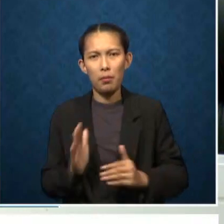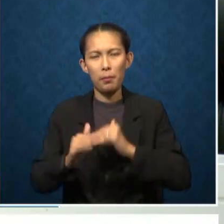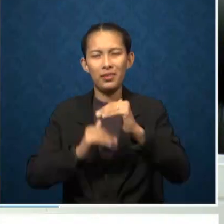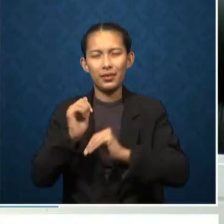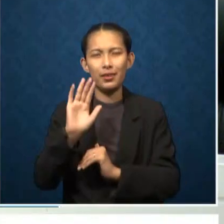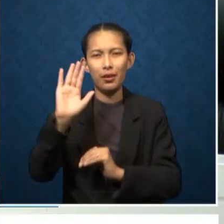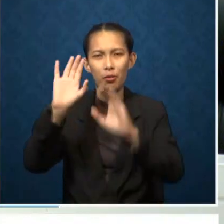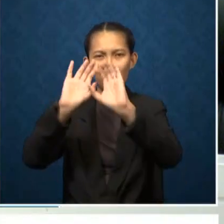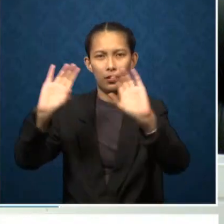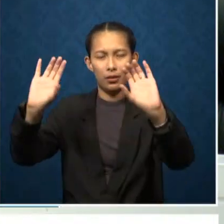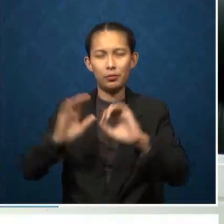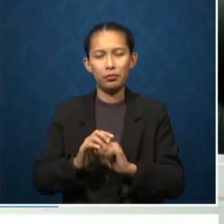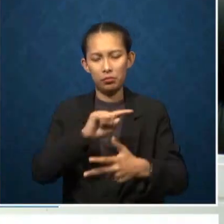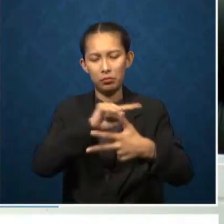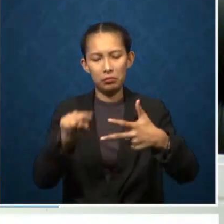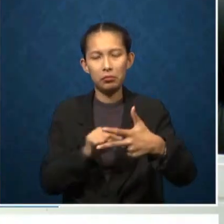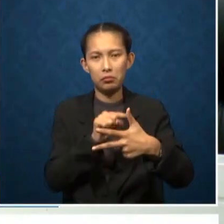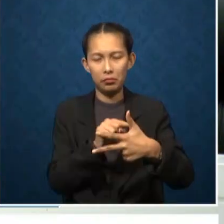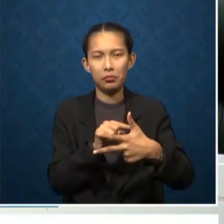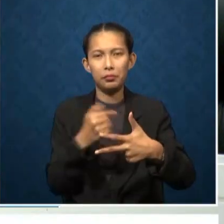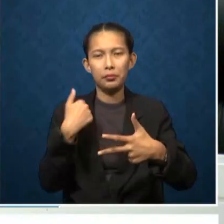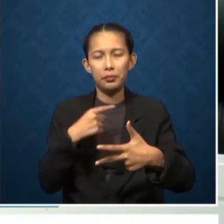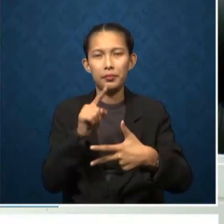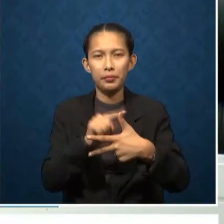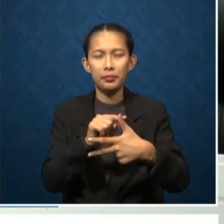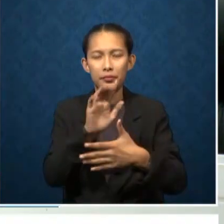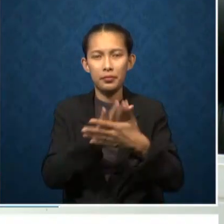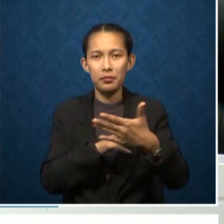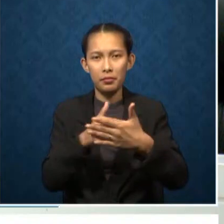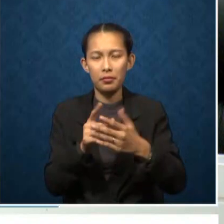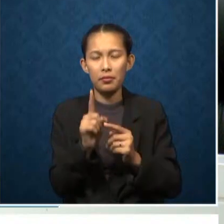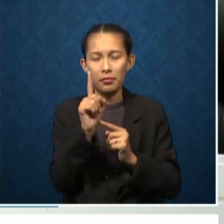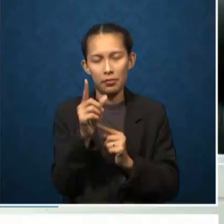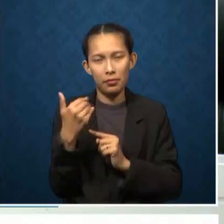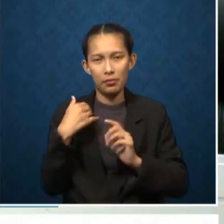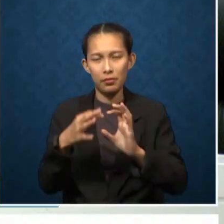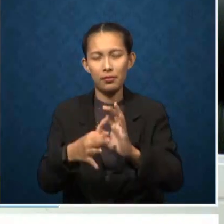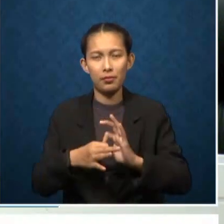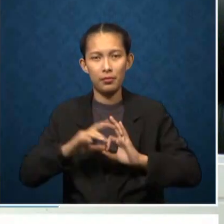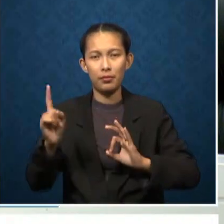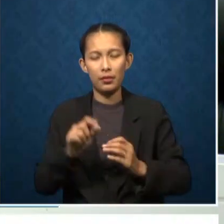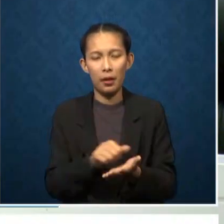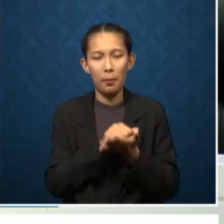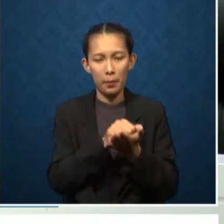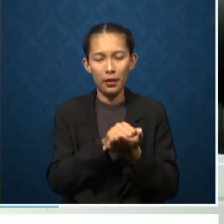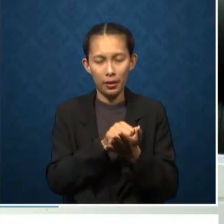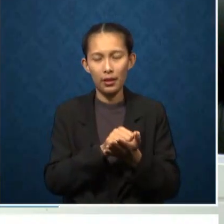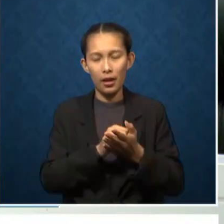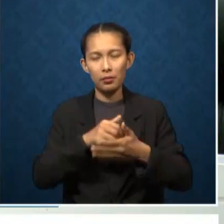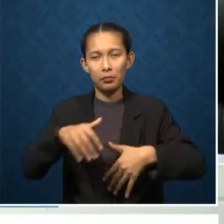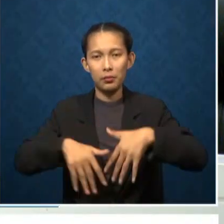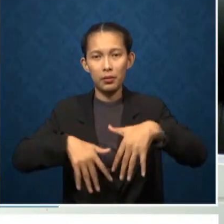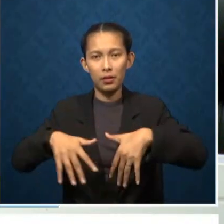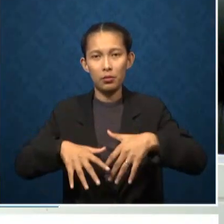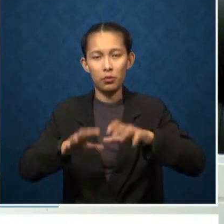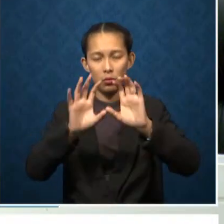าครัฐนะคะ3ยุทธศาสตร์ในยุทธศาสตร์แรกนะคะก็เป็นเรื่องของการพัฒนาการบริการภาครัฐเพื่อประชาชนเ